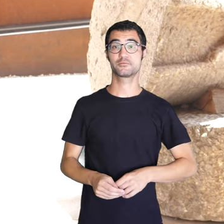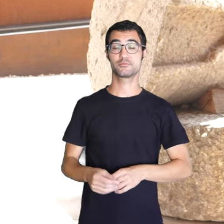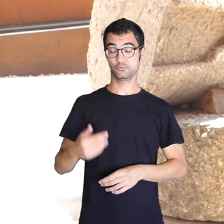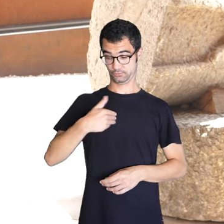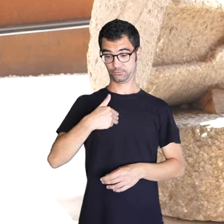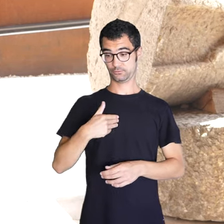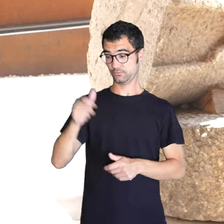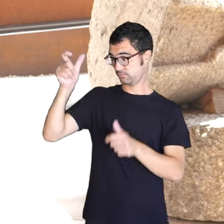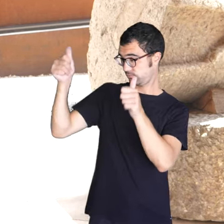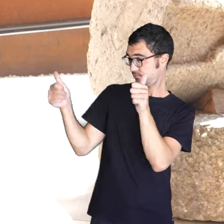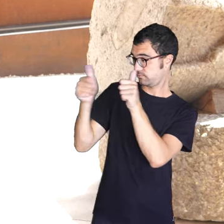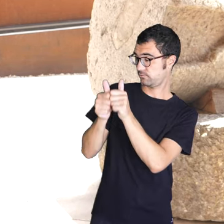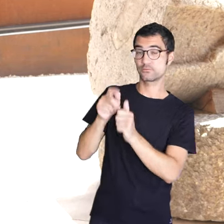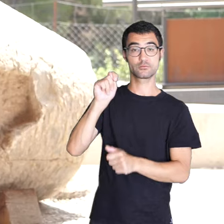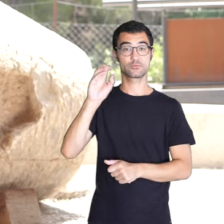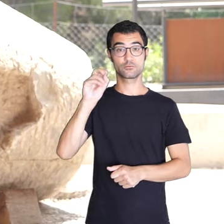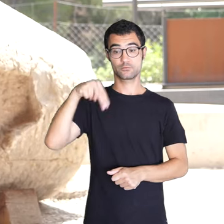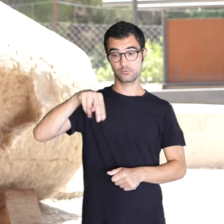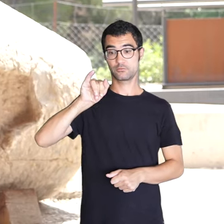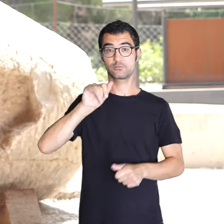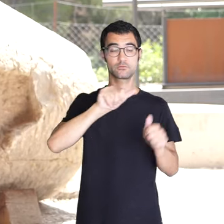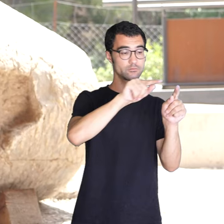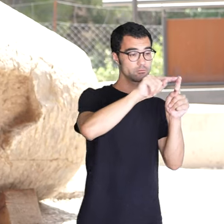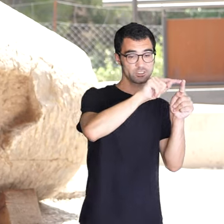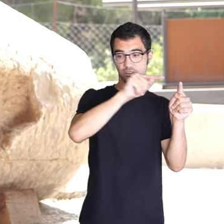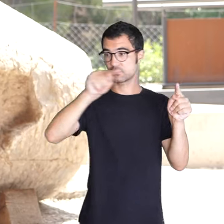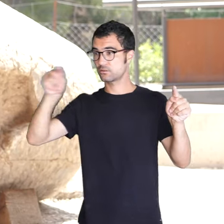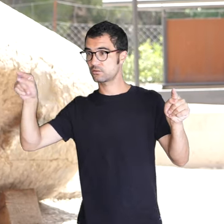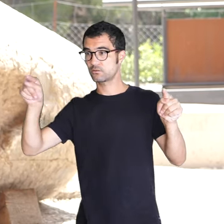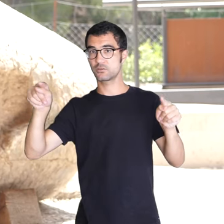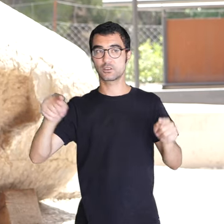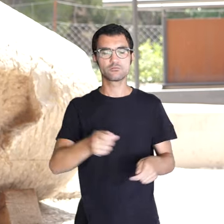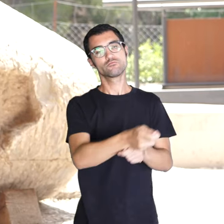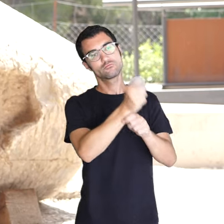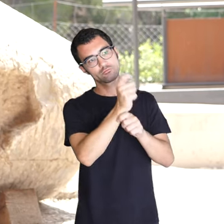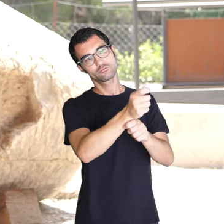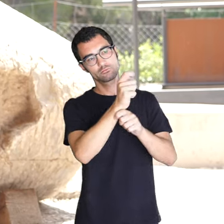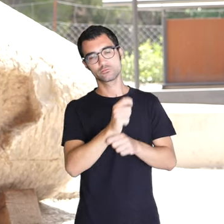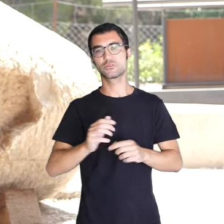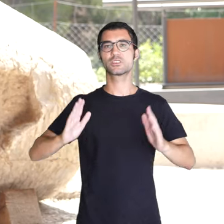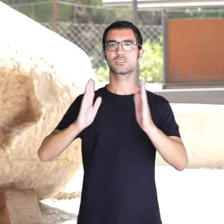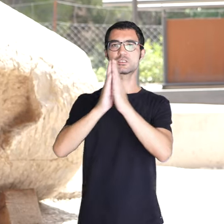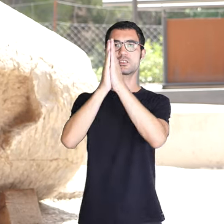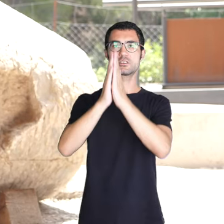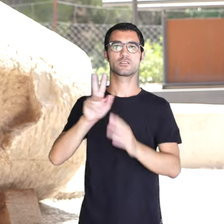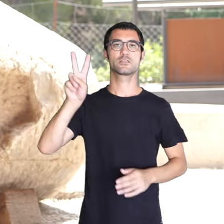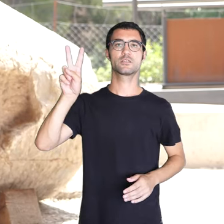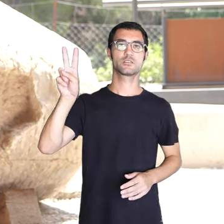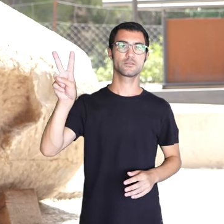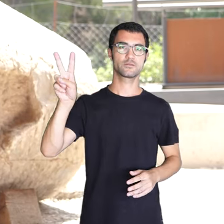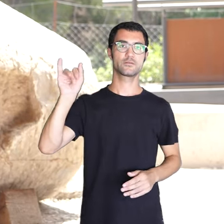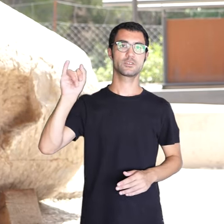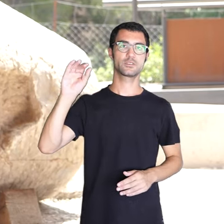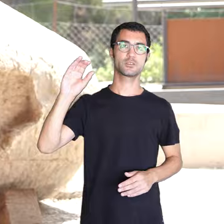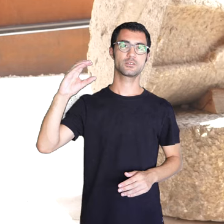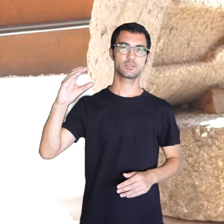mateix ens passàvem la setmana, tota la setmana a Sant Vicenç. Duem el peix, que